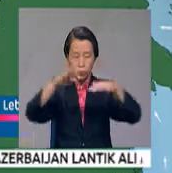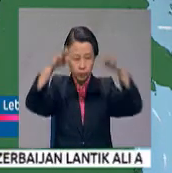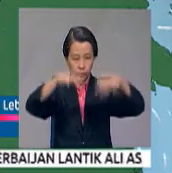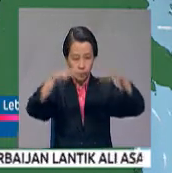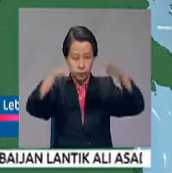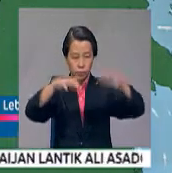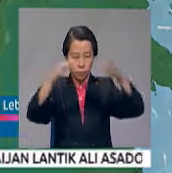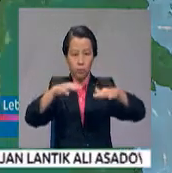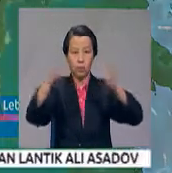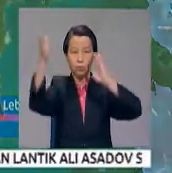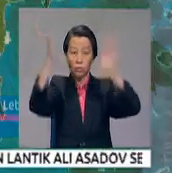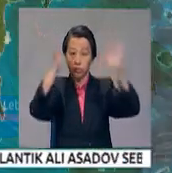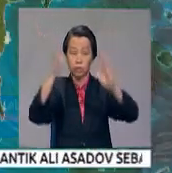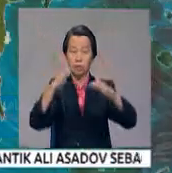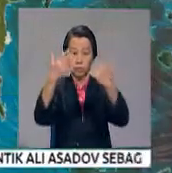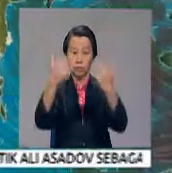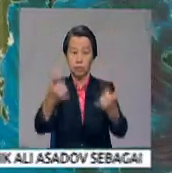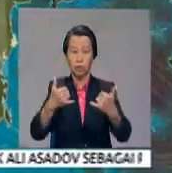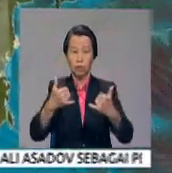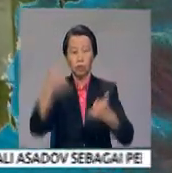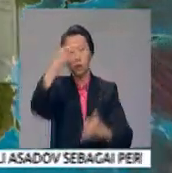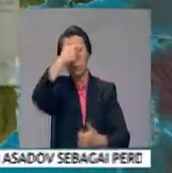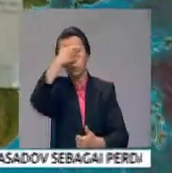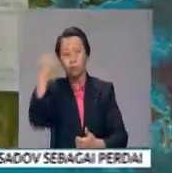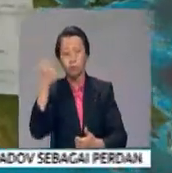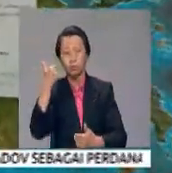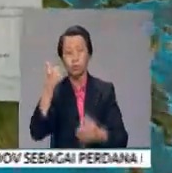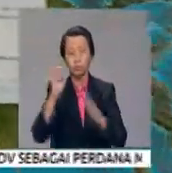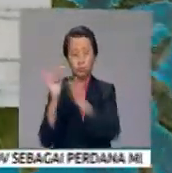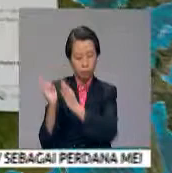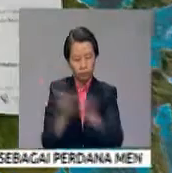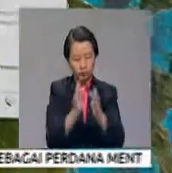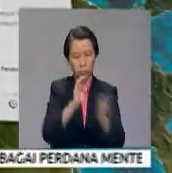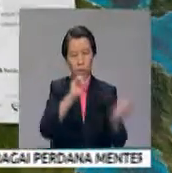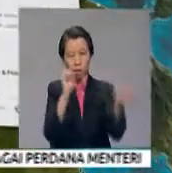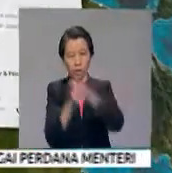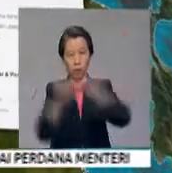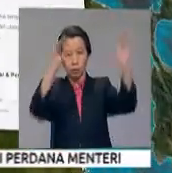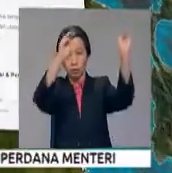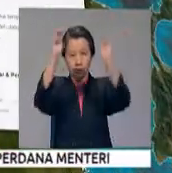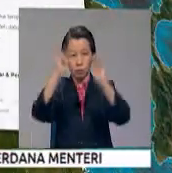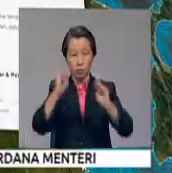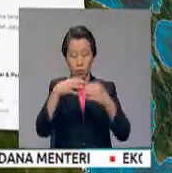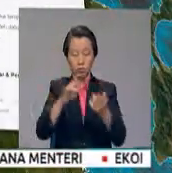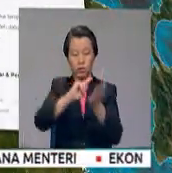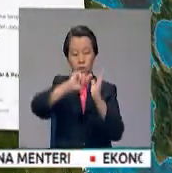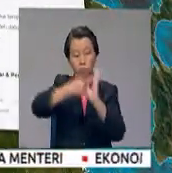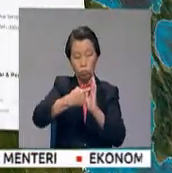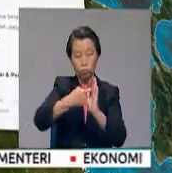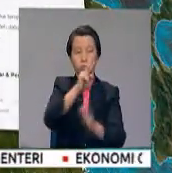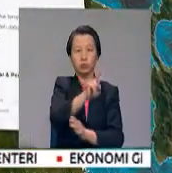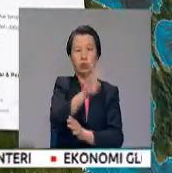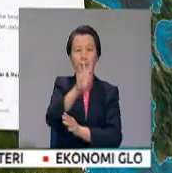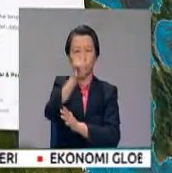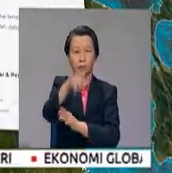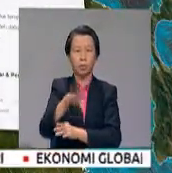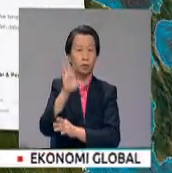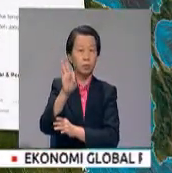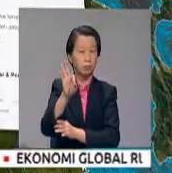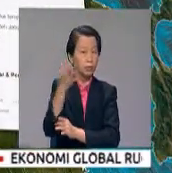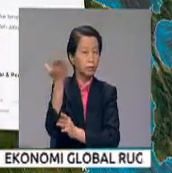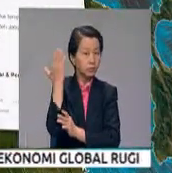di sekitar negara buat waktu ini adalah disebabkan oleh fasa peralihan monsun yang telah bermula pada 24 September